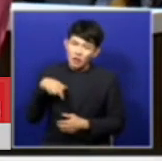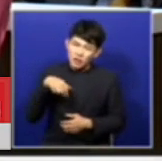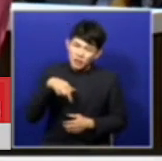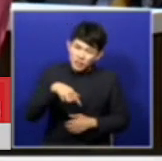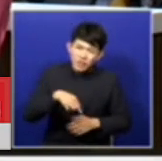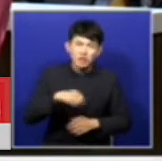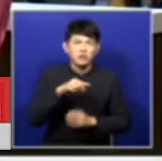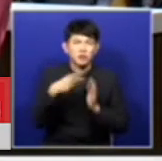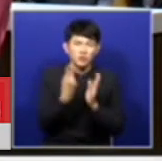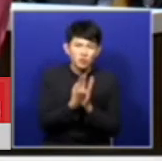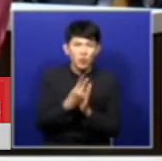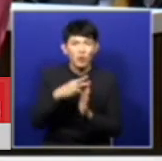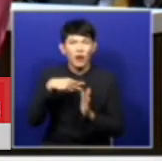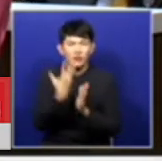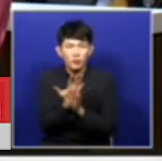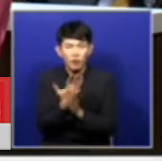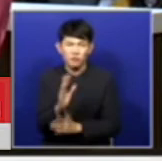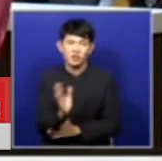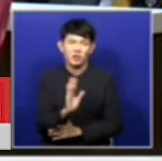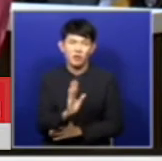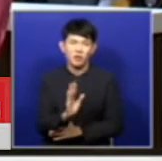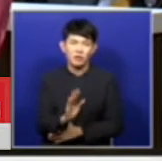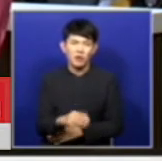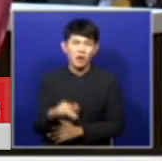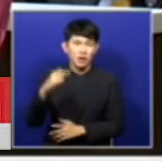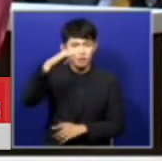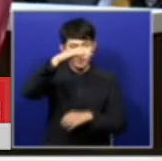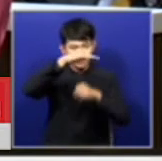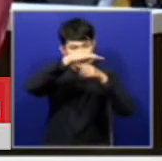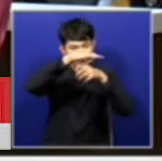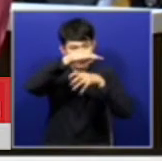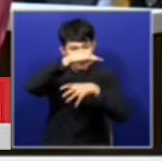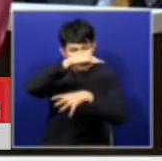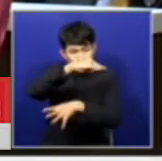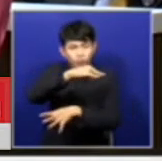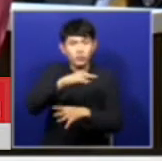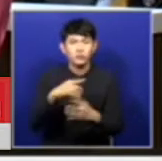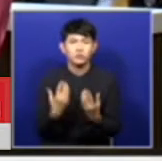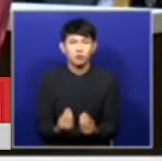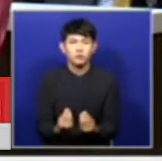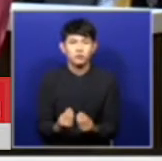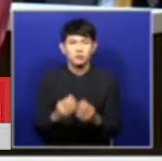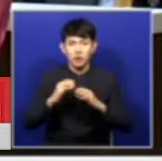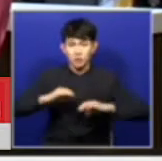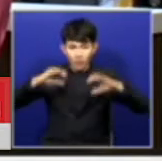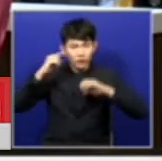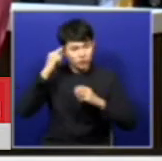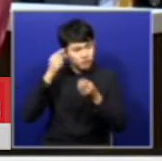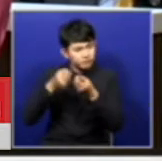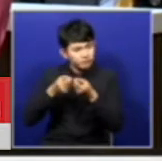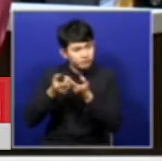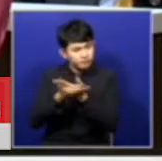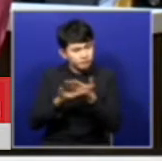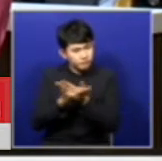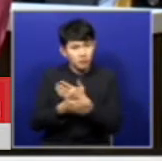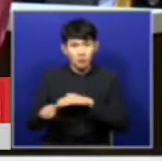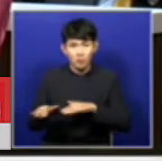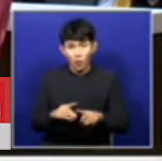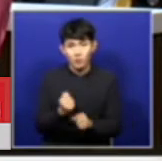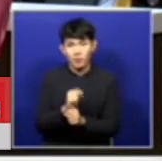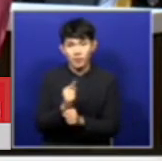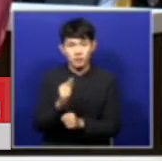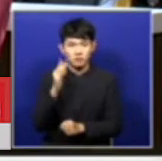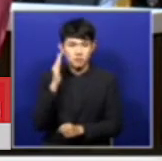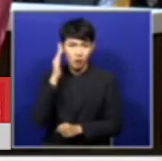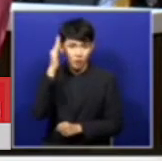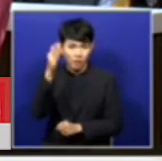ง5ชั่วโมงเพื่อที่จะไปดับไฟเอาเครื่องบินไปปล่อยน้ำสิ่งต่างๆเหล่านี้ภาครัฐต้องคิดครับแล้วก็เตรียมการเพื่อให้ในอนาคตเนี่ย